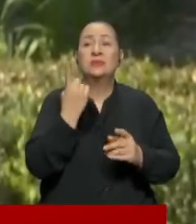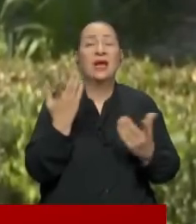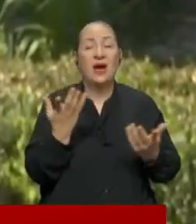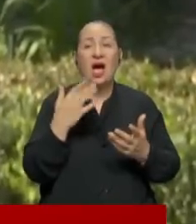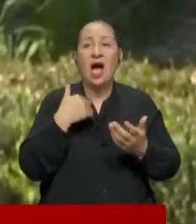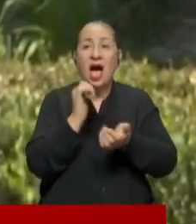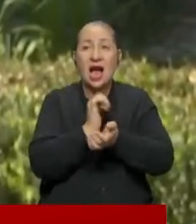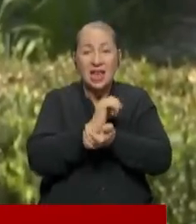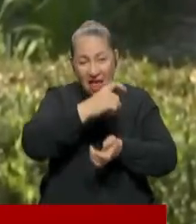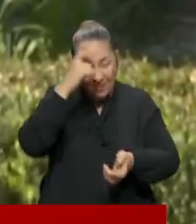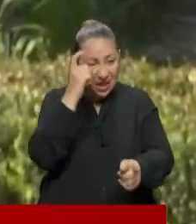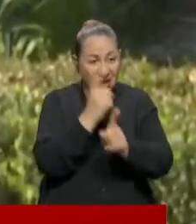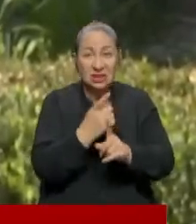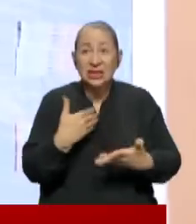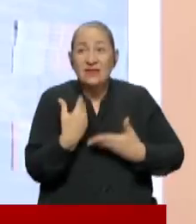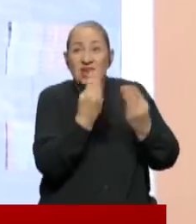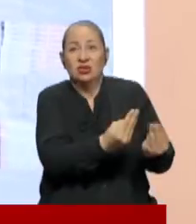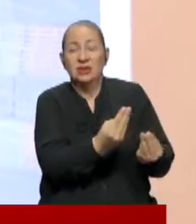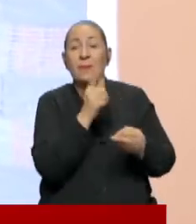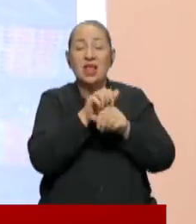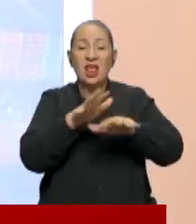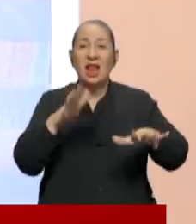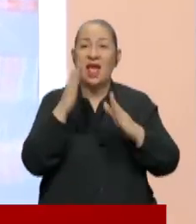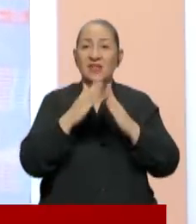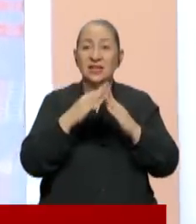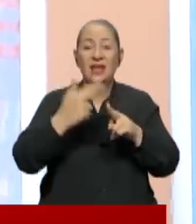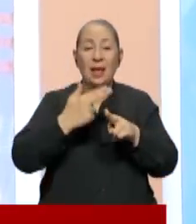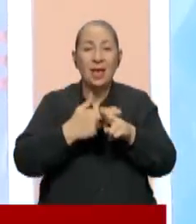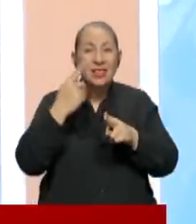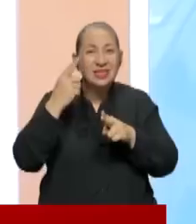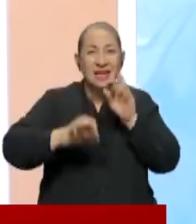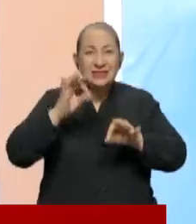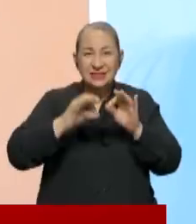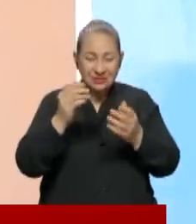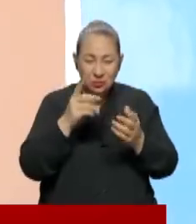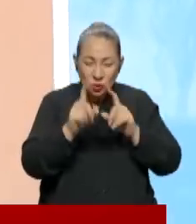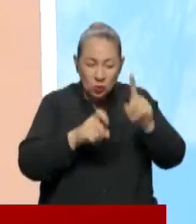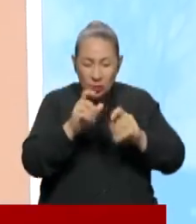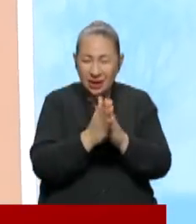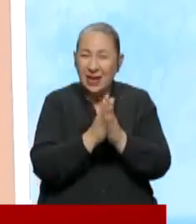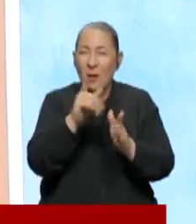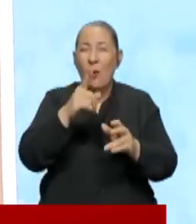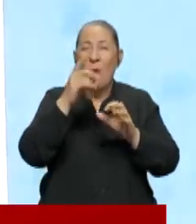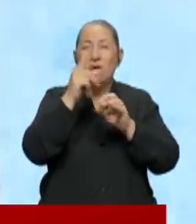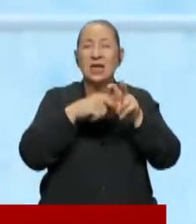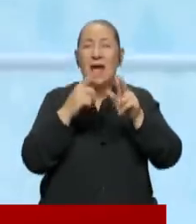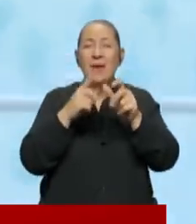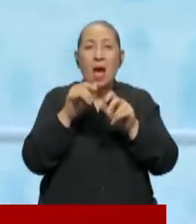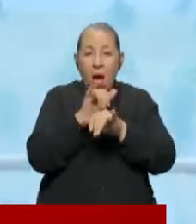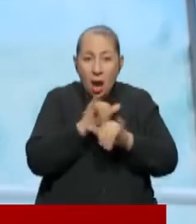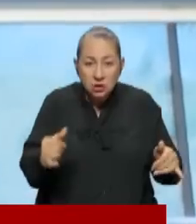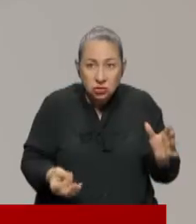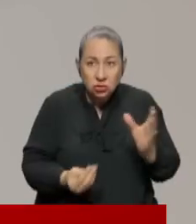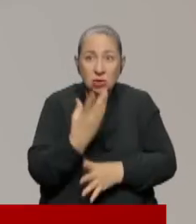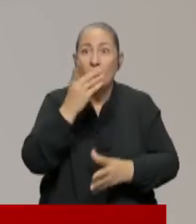nokta ailemizin emeğinin karşılığını nasıl vereceğiz? Bir yayın evinin deneme testinde hazırladığı 20 soruyla ÖSYM'nin sınav için hazırladığı sorular aynı